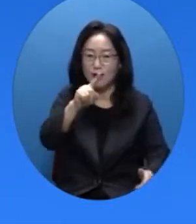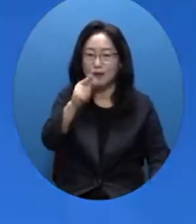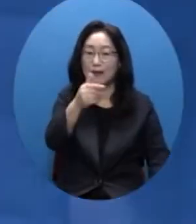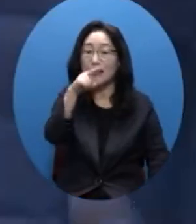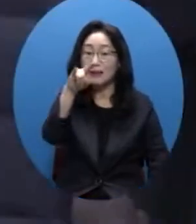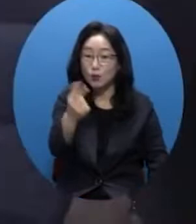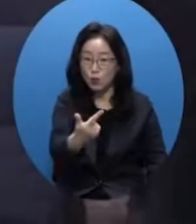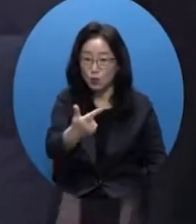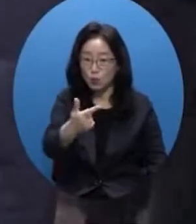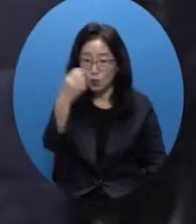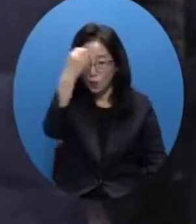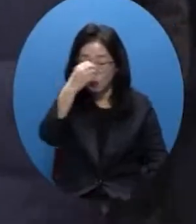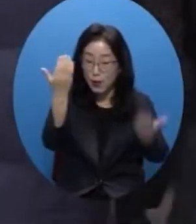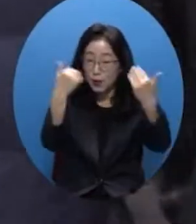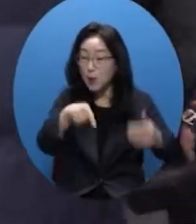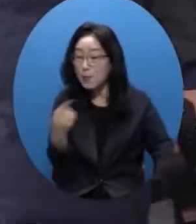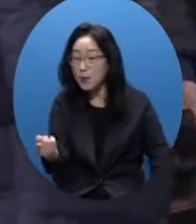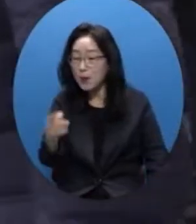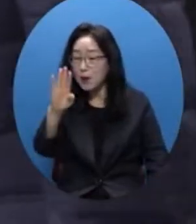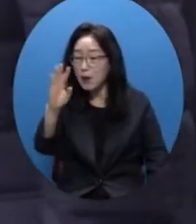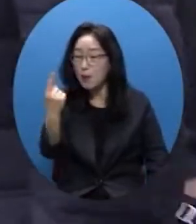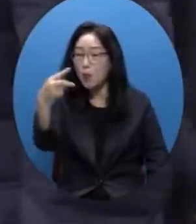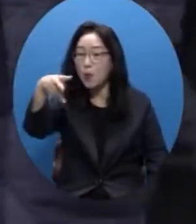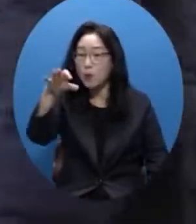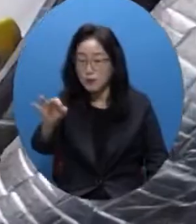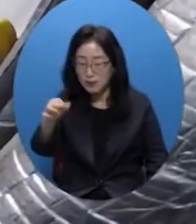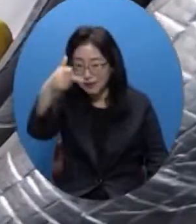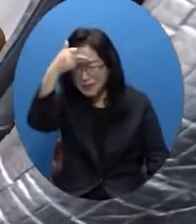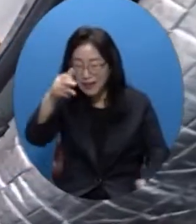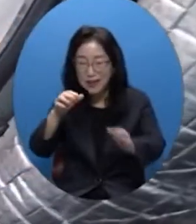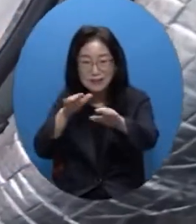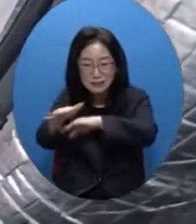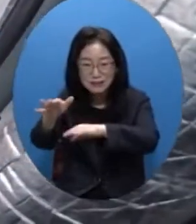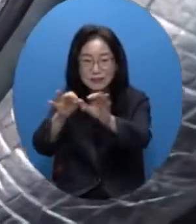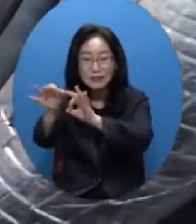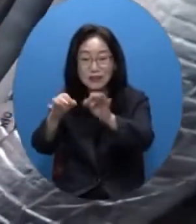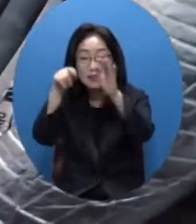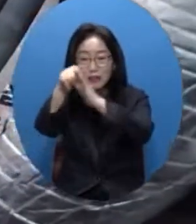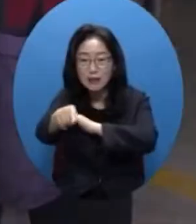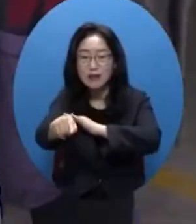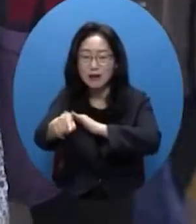재래시장의 가성 경제회복을 위한